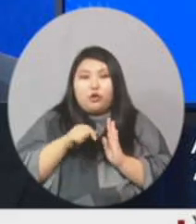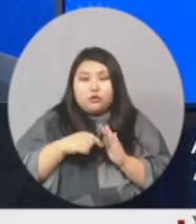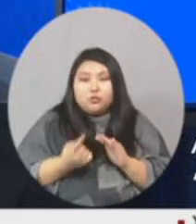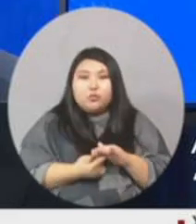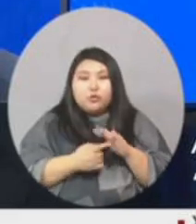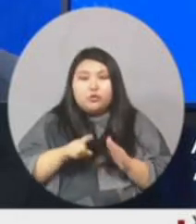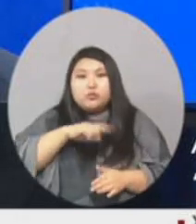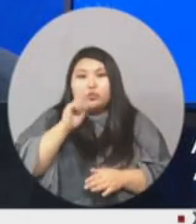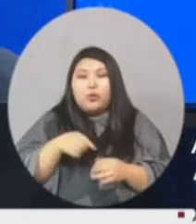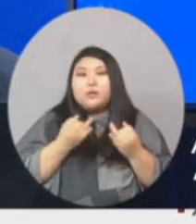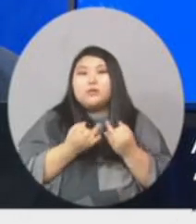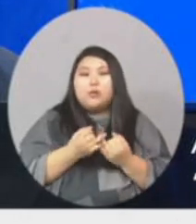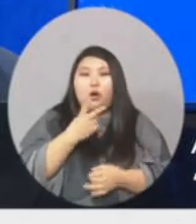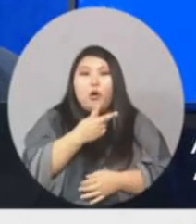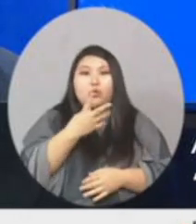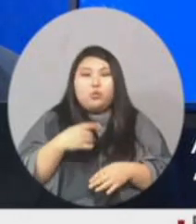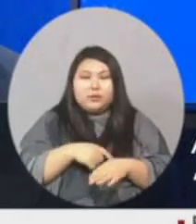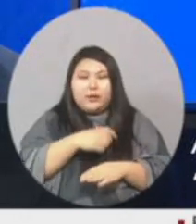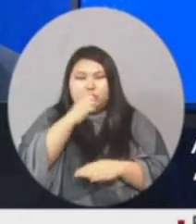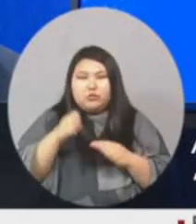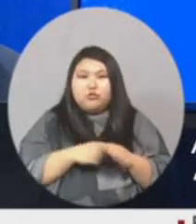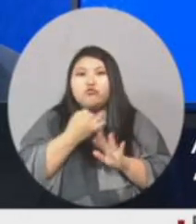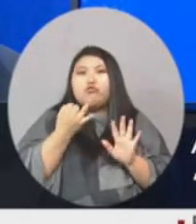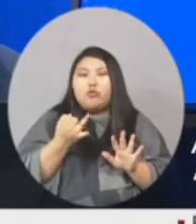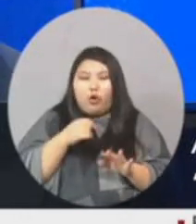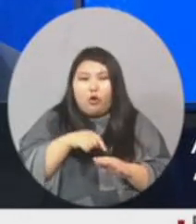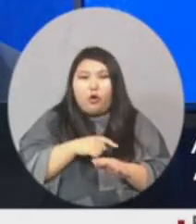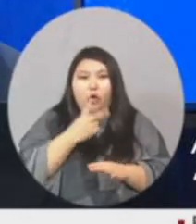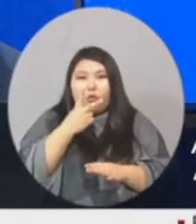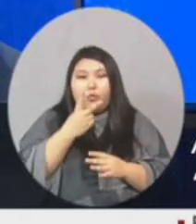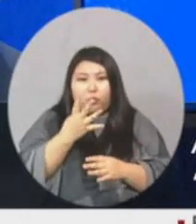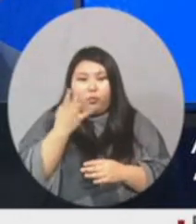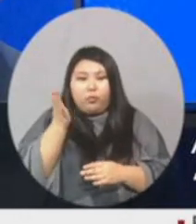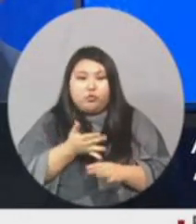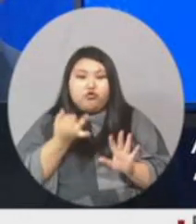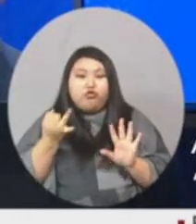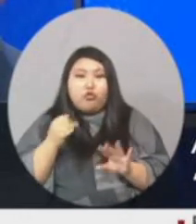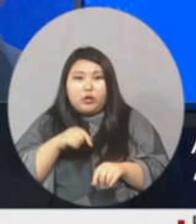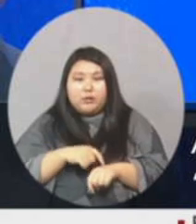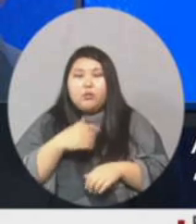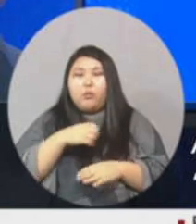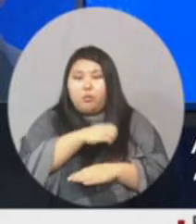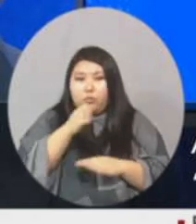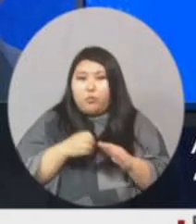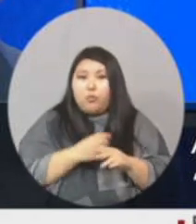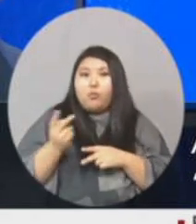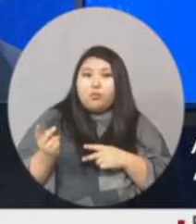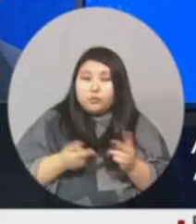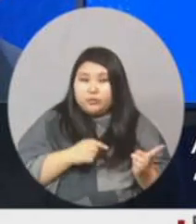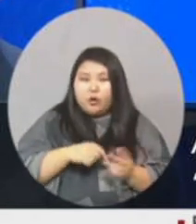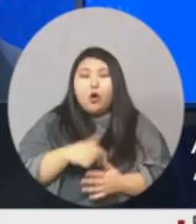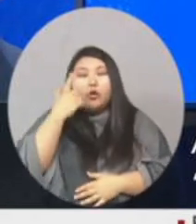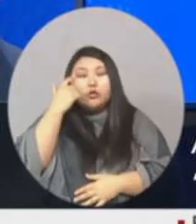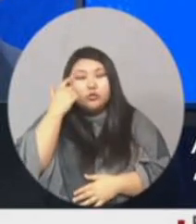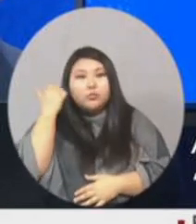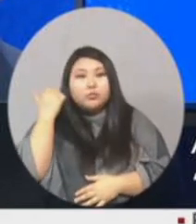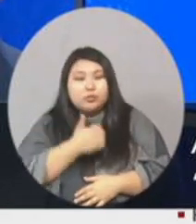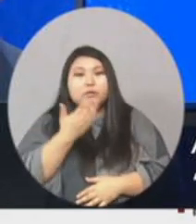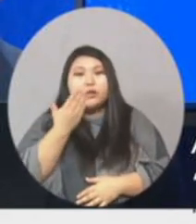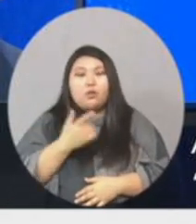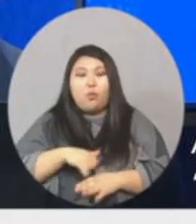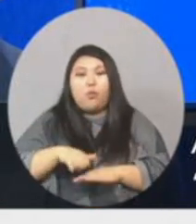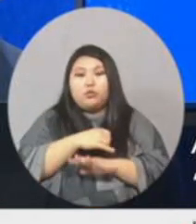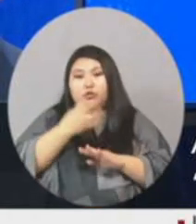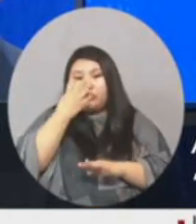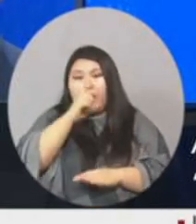цахимжуулалт 24/7 үйлчлээд өдөр тутам танд энэ улс төрийн эрх хэрэгчлөөг